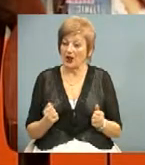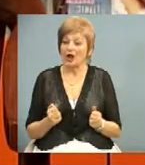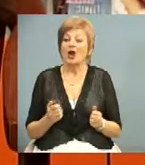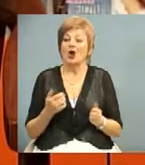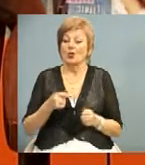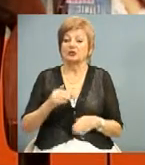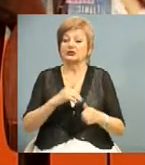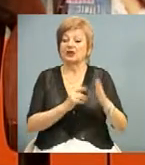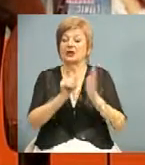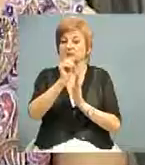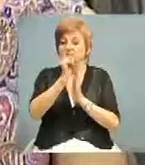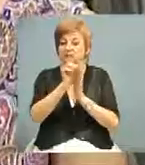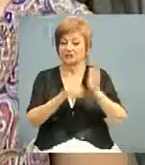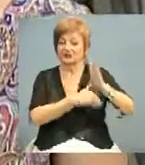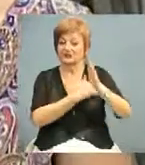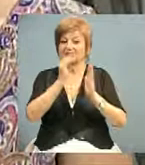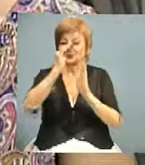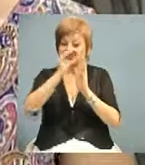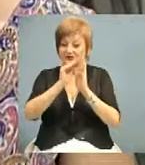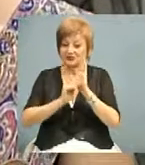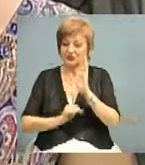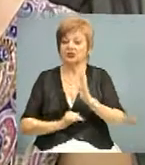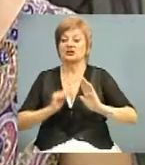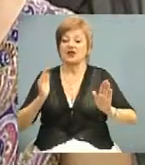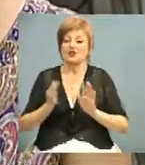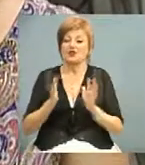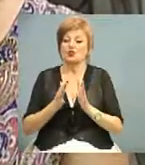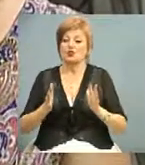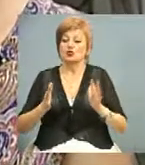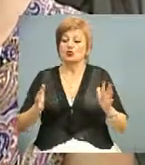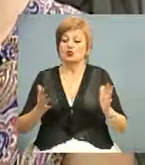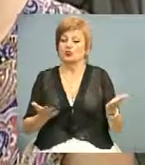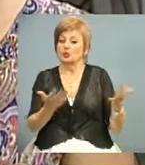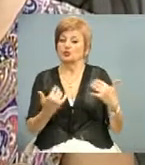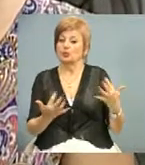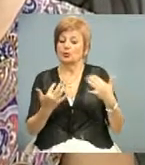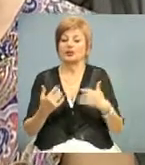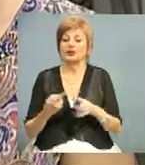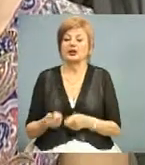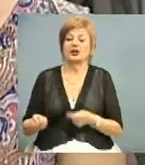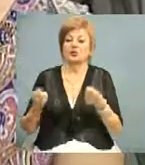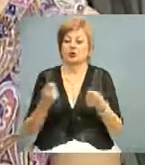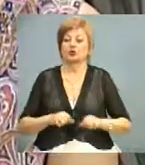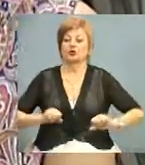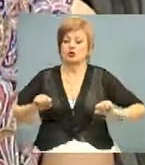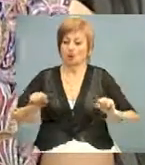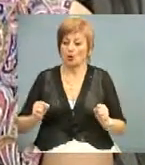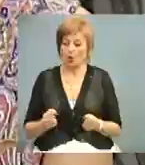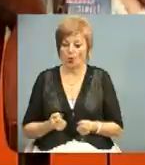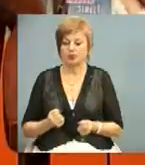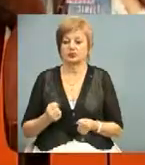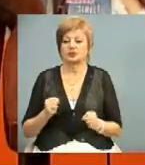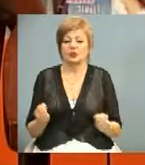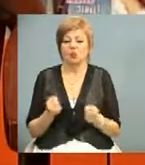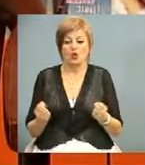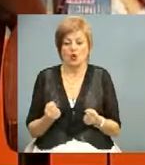взимку температура спускається, то вітер починає більше і більше дути із тих полюсів і приносити до нас холоднечу, морози і